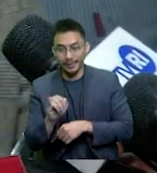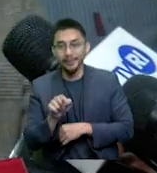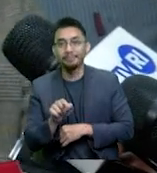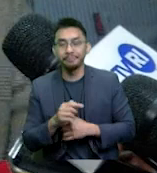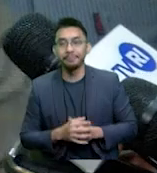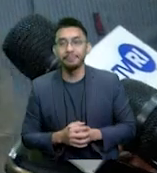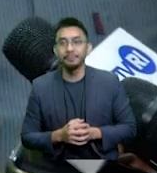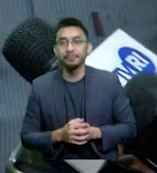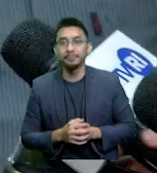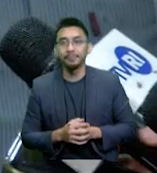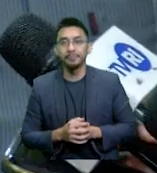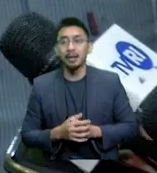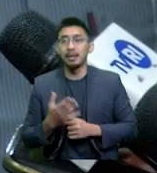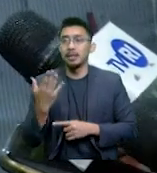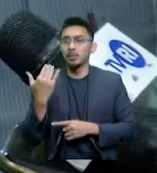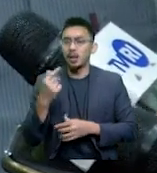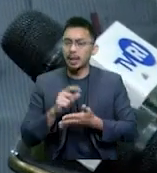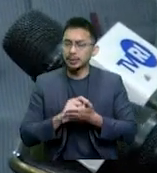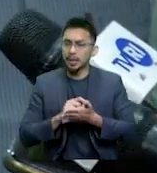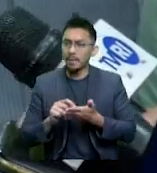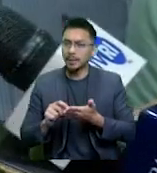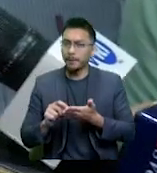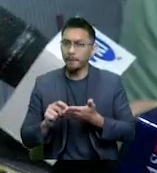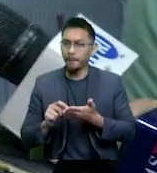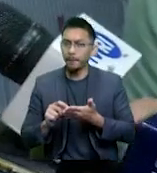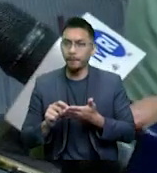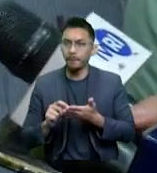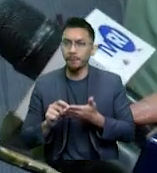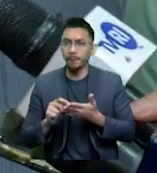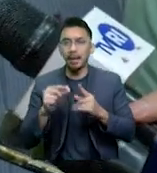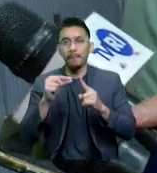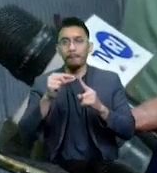Kalau dulu kita kenal direktoratnya namanya PT KLN.